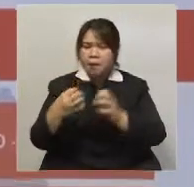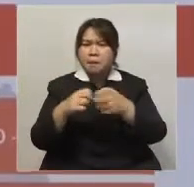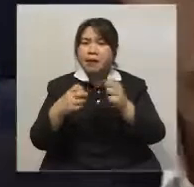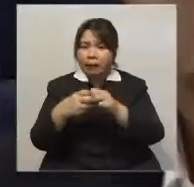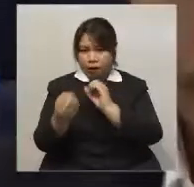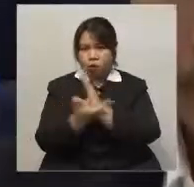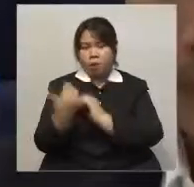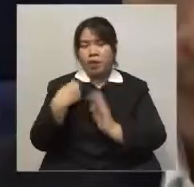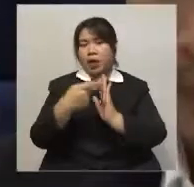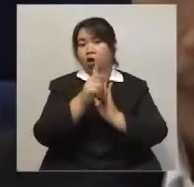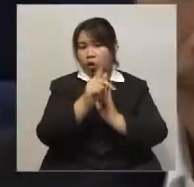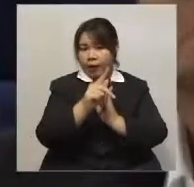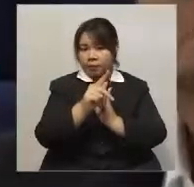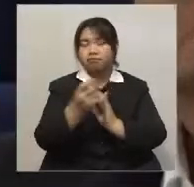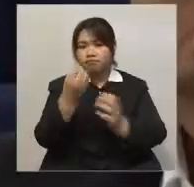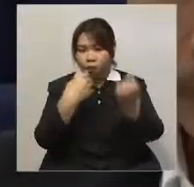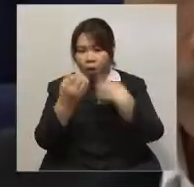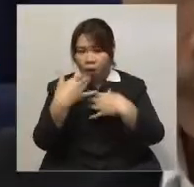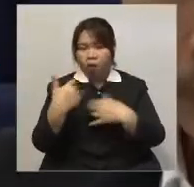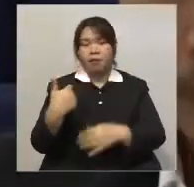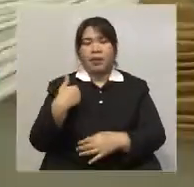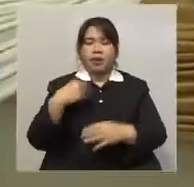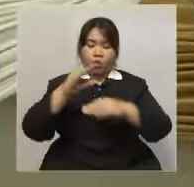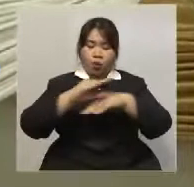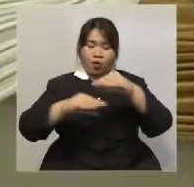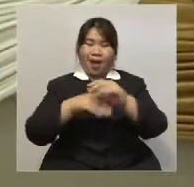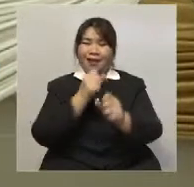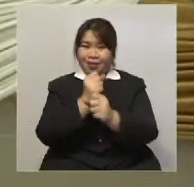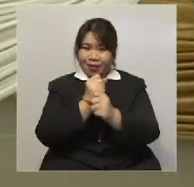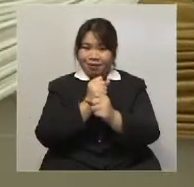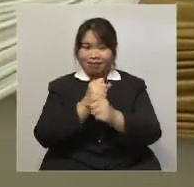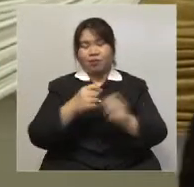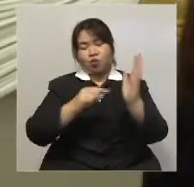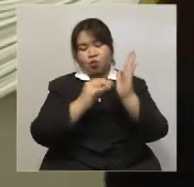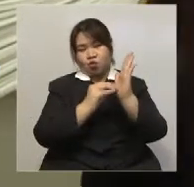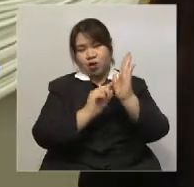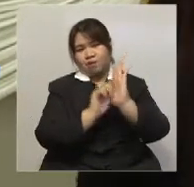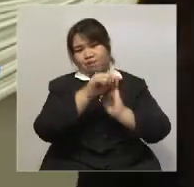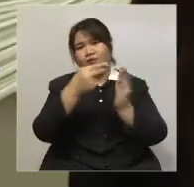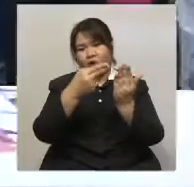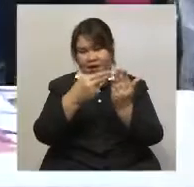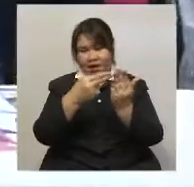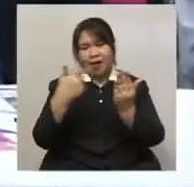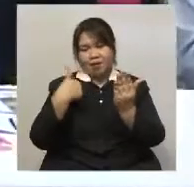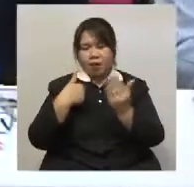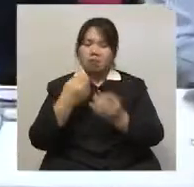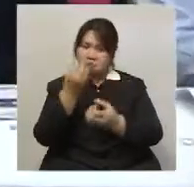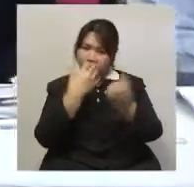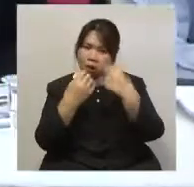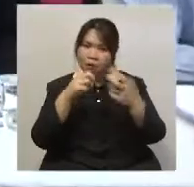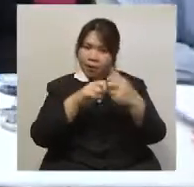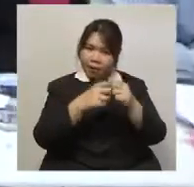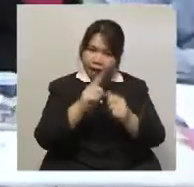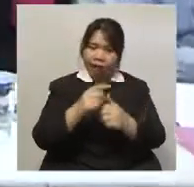อนแก่นรวมถึงการขับเคลื่อนโครงการรถไฟความเร็วสูงสายกรุงเทพหนองคายต่างร่วมแสดงความคิดเห็นและข้อเสนอแนะ